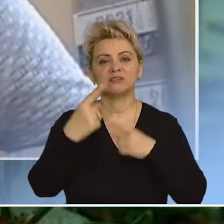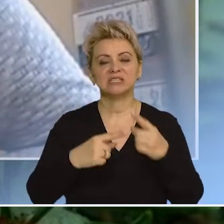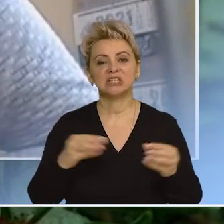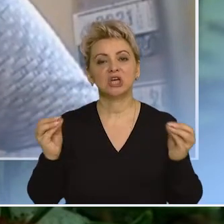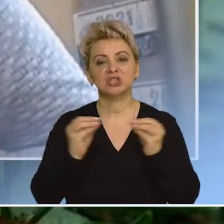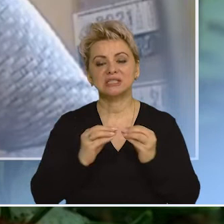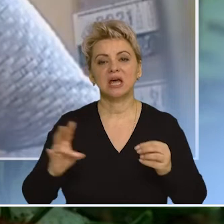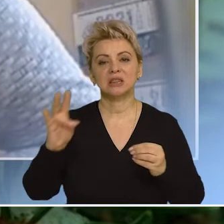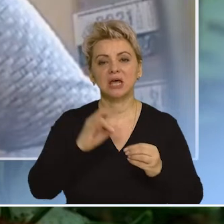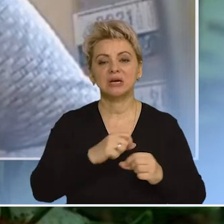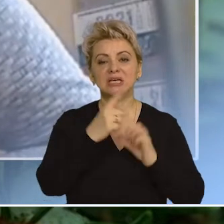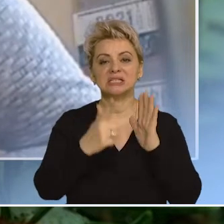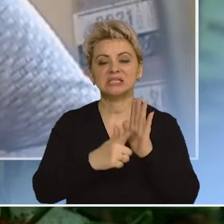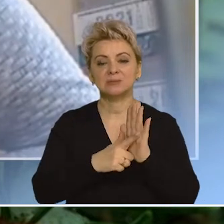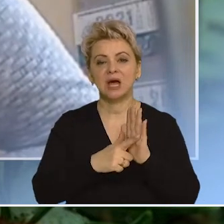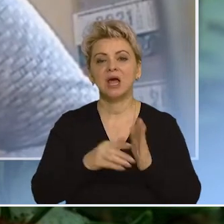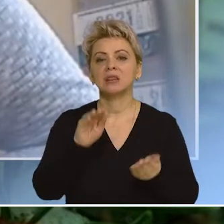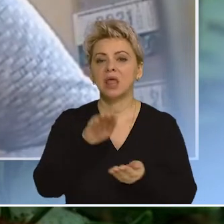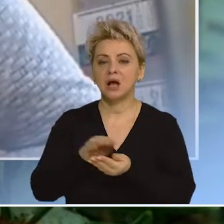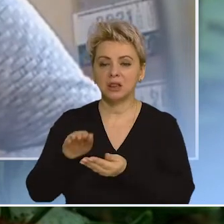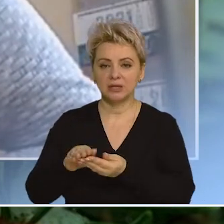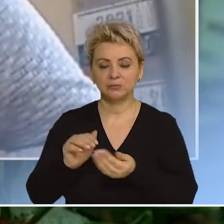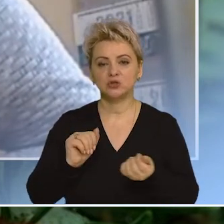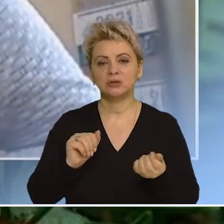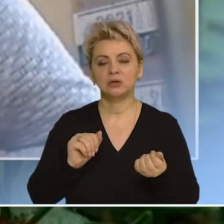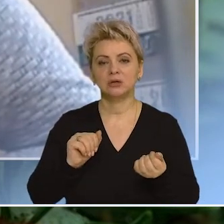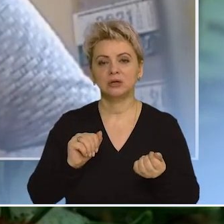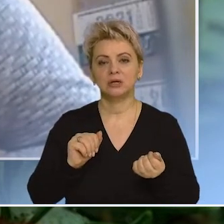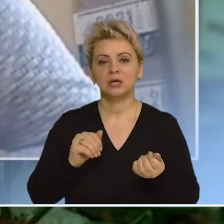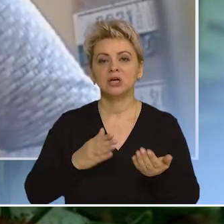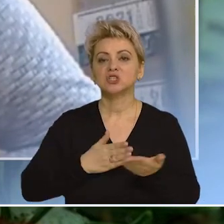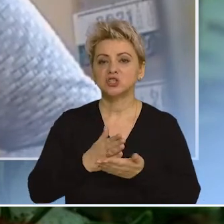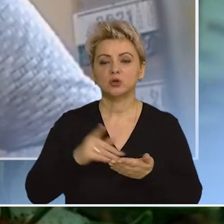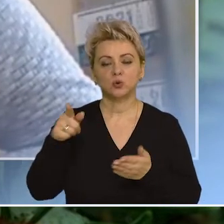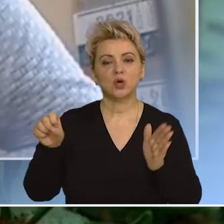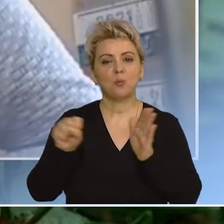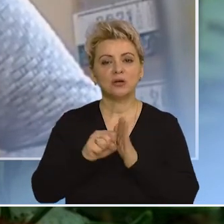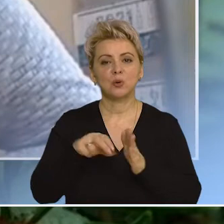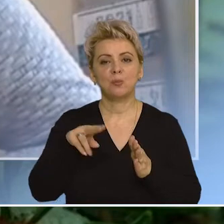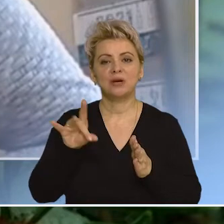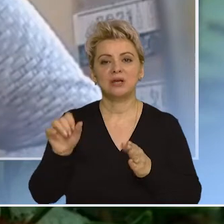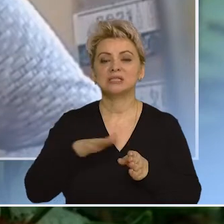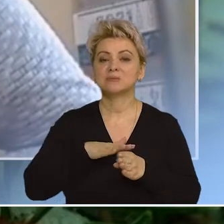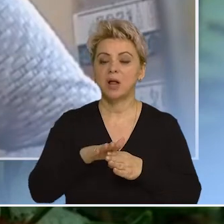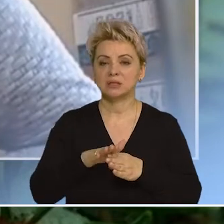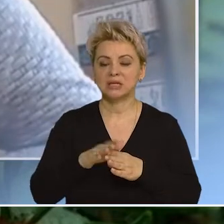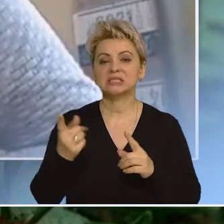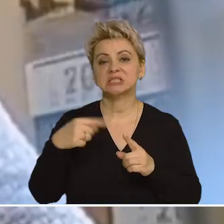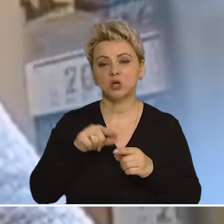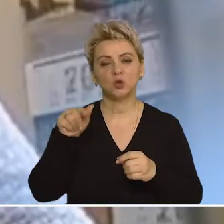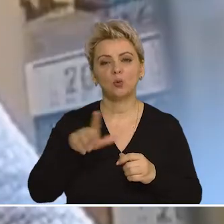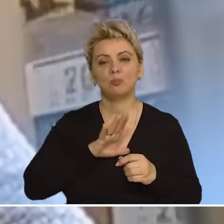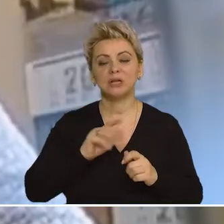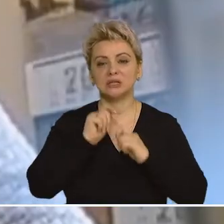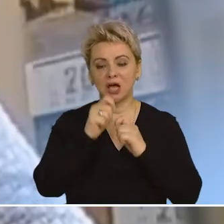всегда, или 10 ноября, или 17 на кладбище вот сотруднику, погибшему при исполнении. За